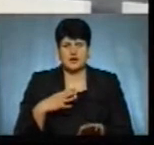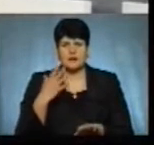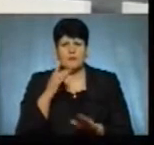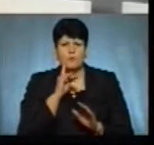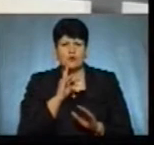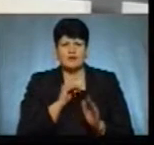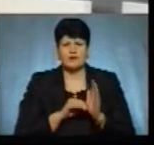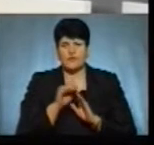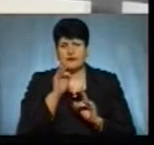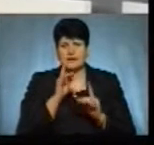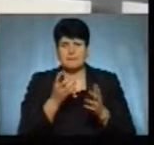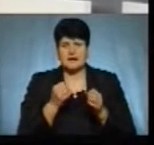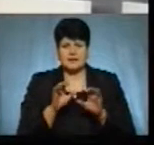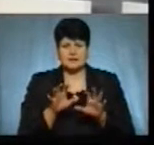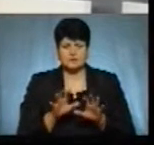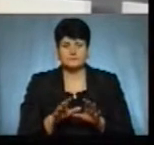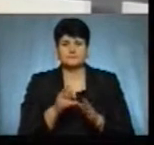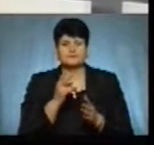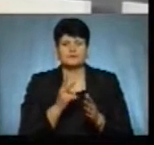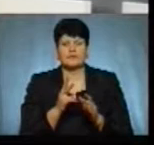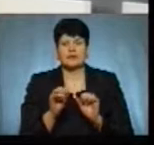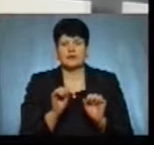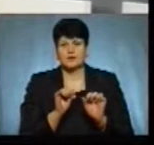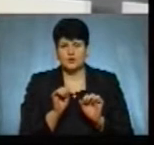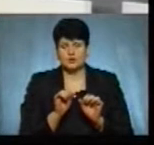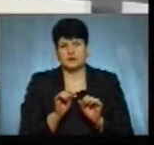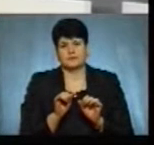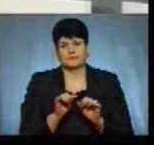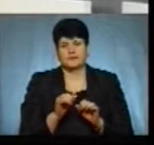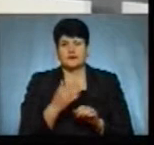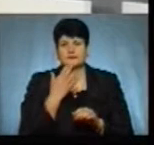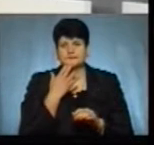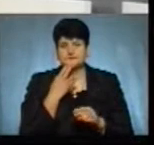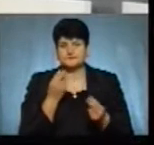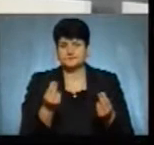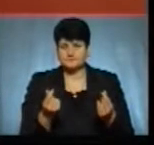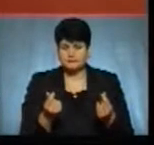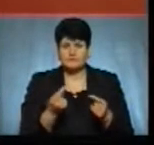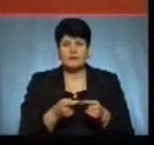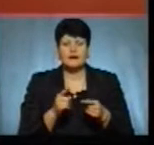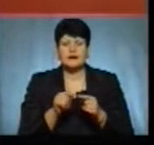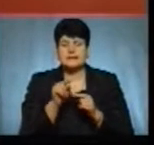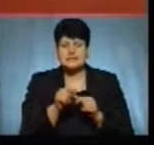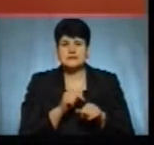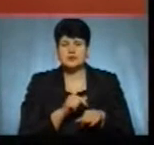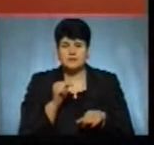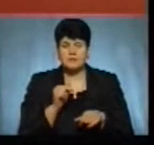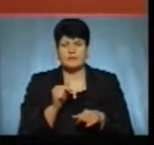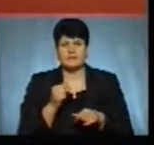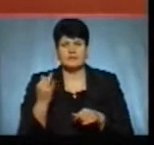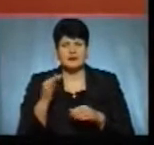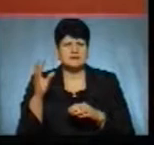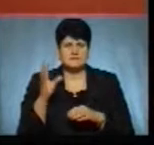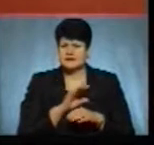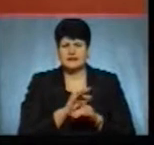прийняла закон, який регламентує валютні операції. Цьому є пояснення, тому що валютна сфера, вона зачіпає інтереси всіх, і не